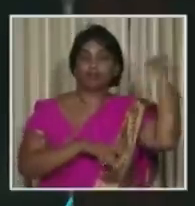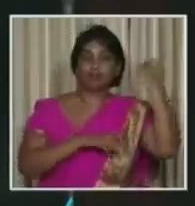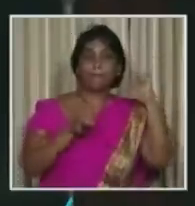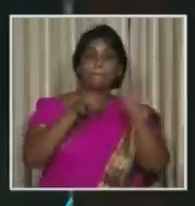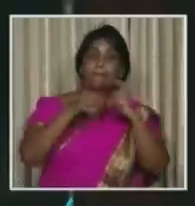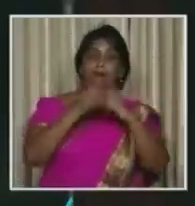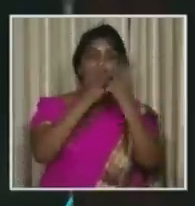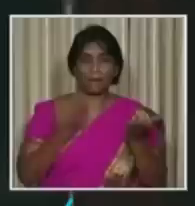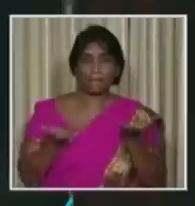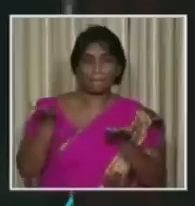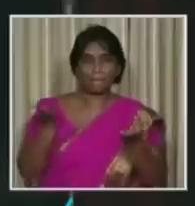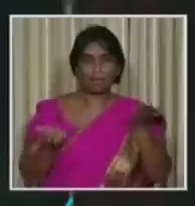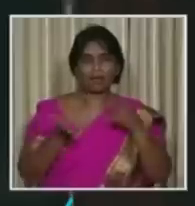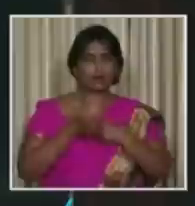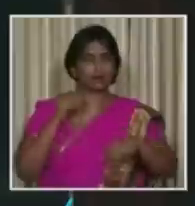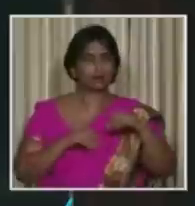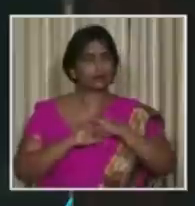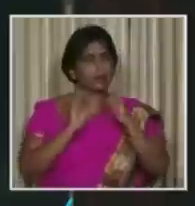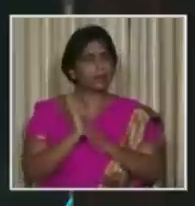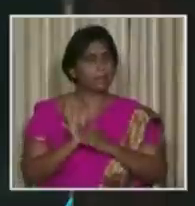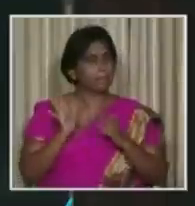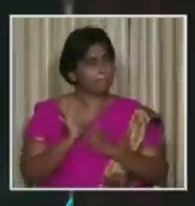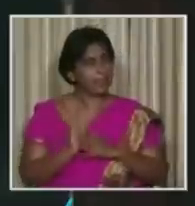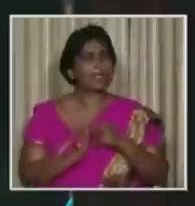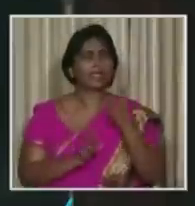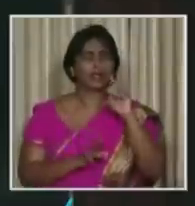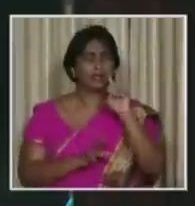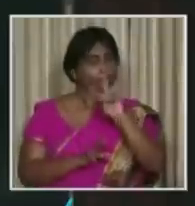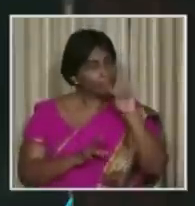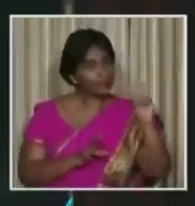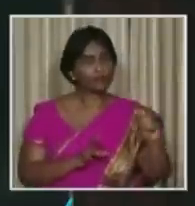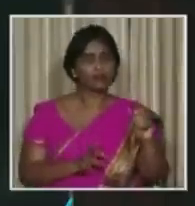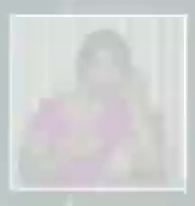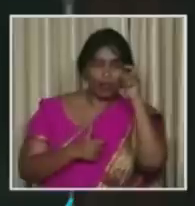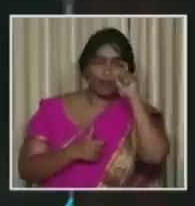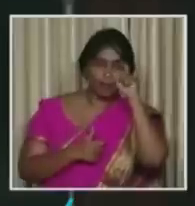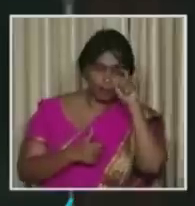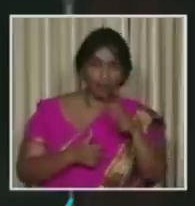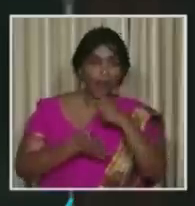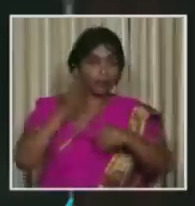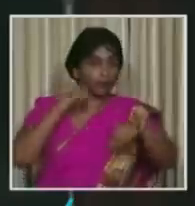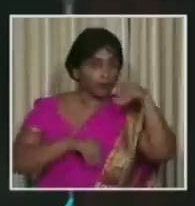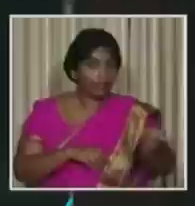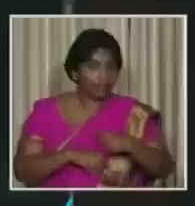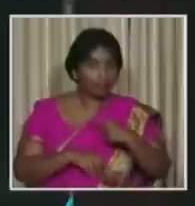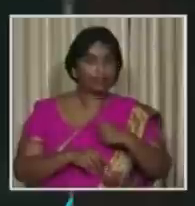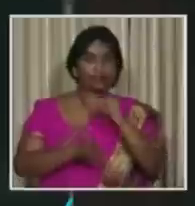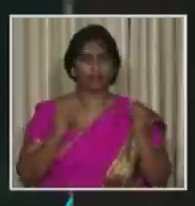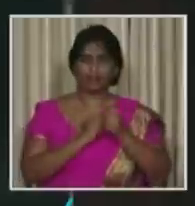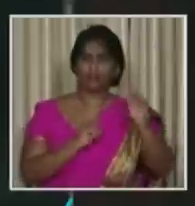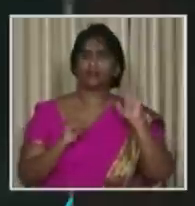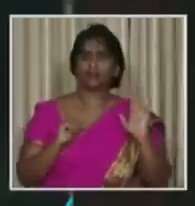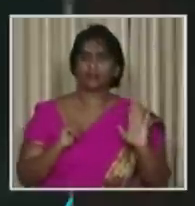ප්‍රශ්න විතරයි හැමදාමත් විසඳුනේ. මුළු රටේ මිලියන 22ම ෆ්ලෝටින් වෝට් බවට පරිවර්තනය වෙන්න. මැතිවරණයේ දවසට ගිහිල්ලා කතර